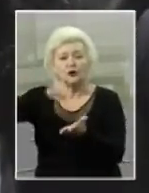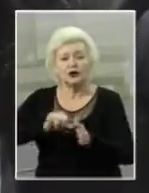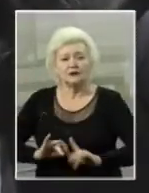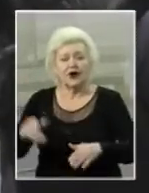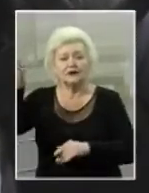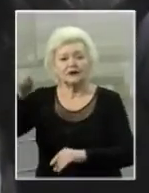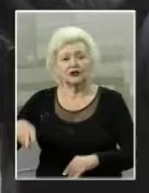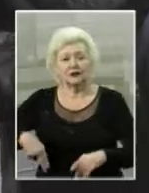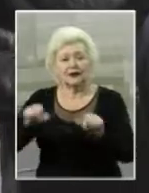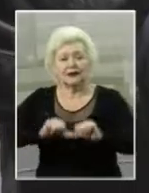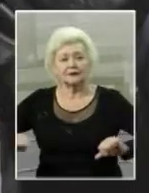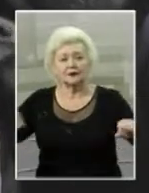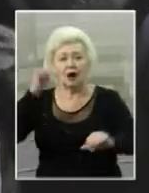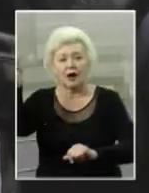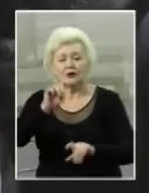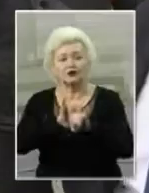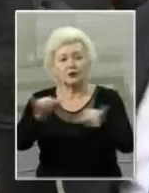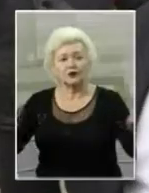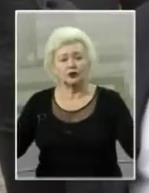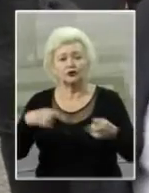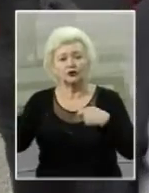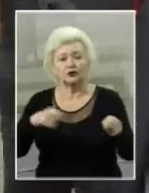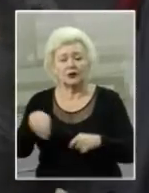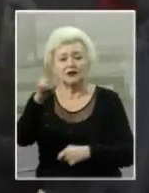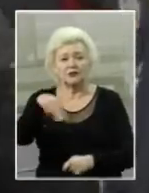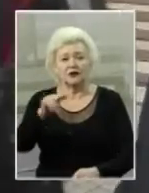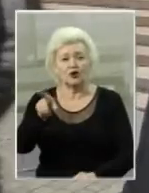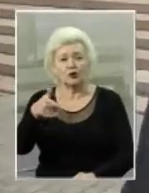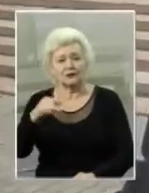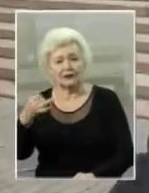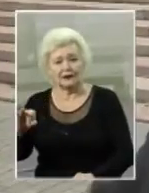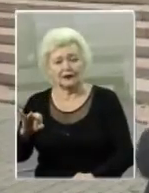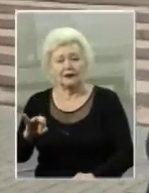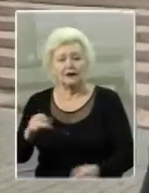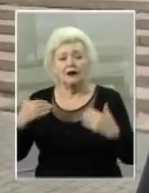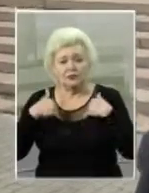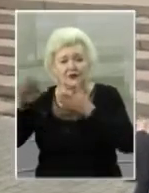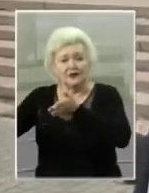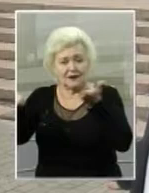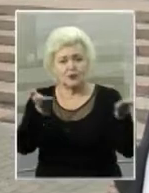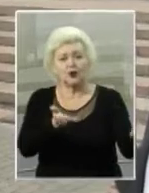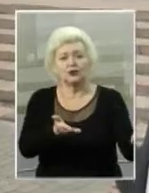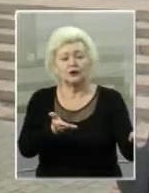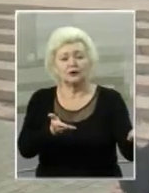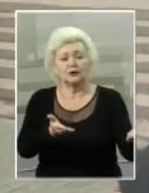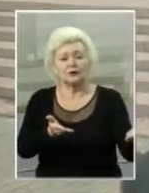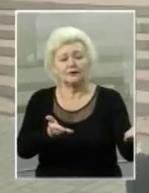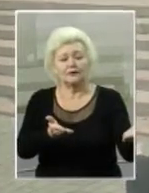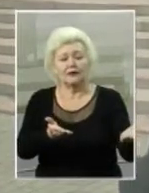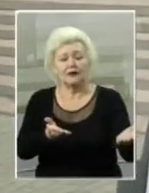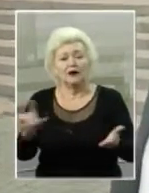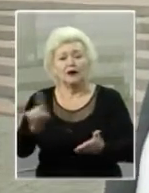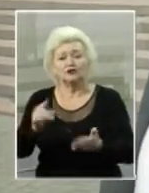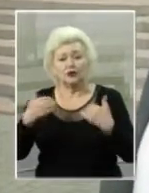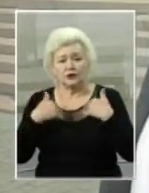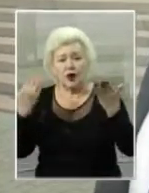вийшов директор департаменту економічного розвитку та торгівлі Дмитро Бутрій. Ну він вас запрошує, що ви хочете? Ну, я